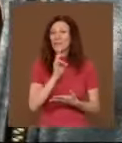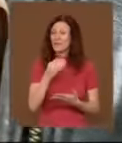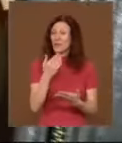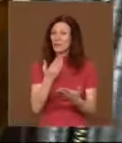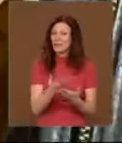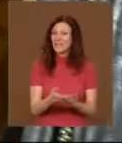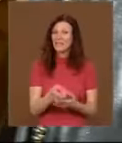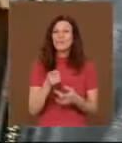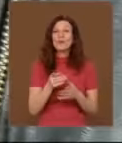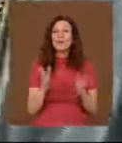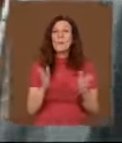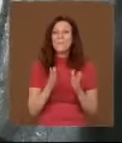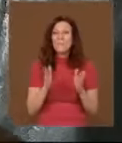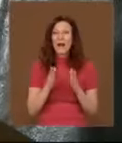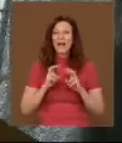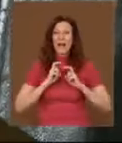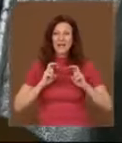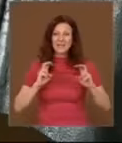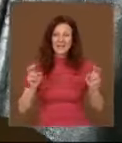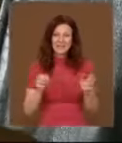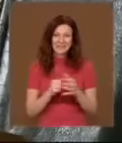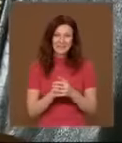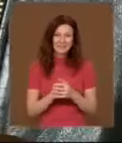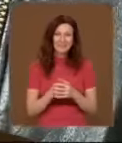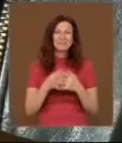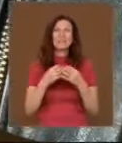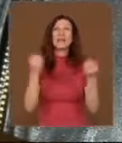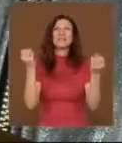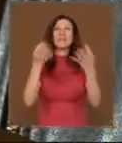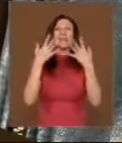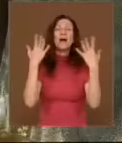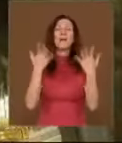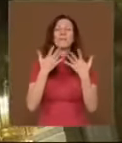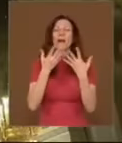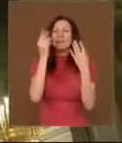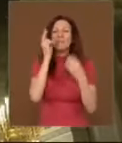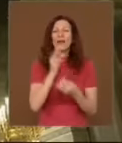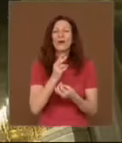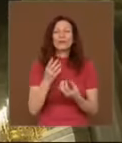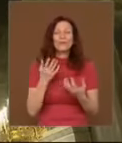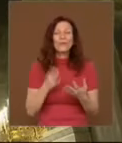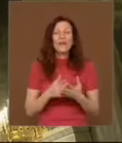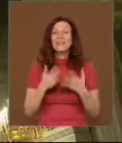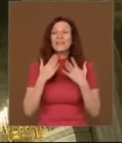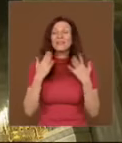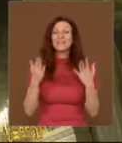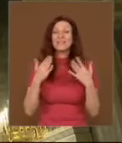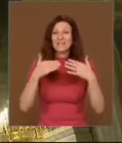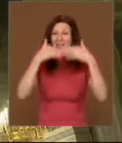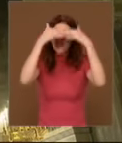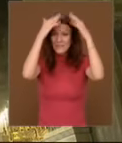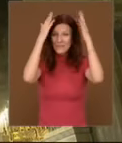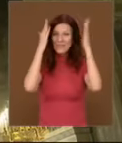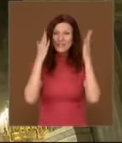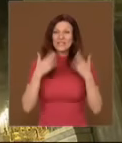Следва малката ектения. Пресветлою, пречестною, преблагословенною, славно Владичество